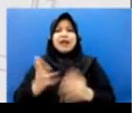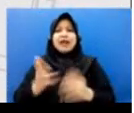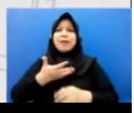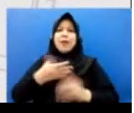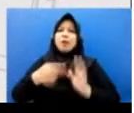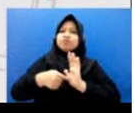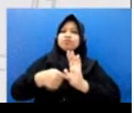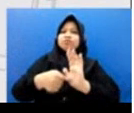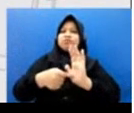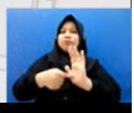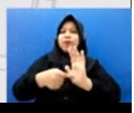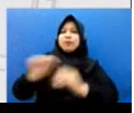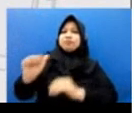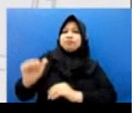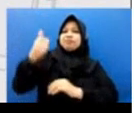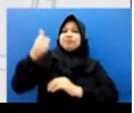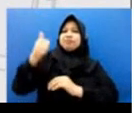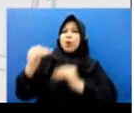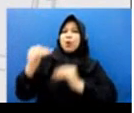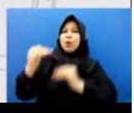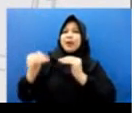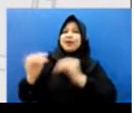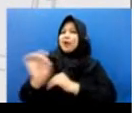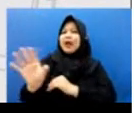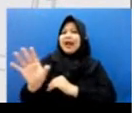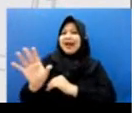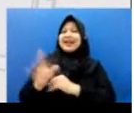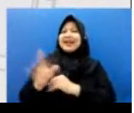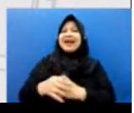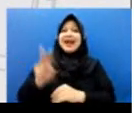orang lain. Dua pengalaman ini itu